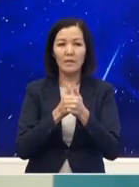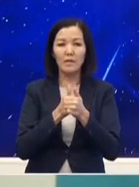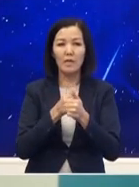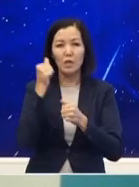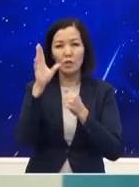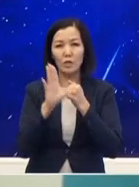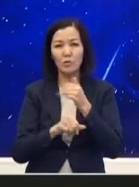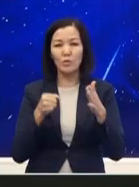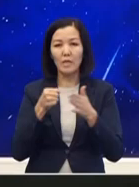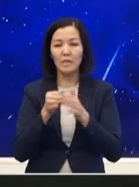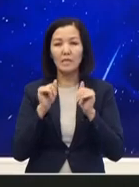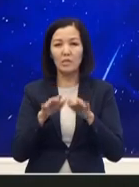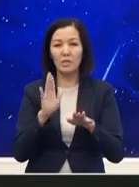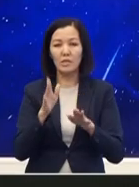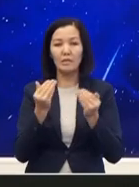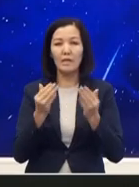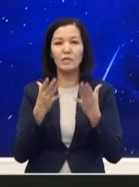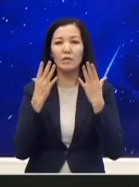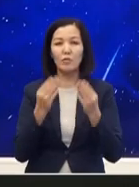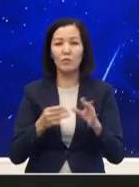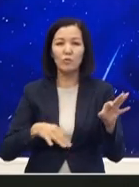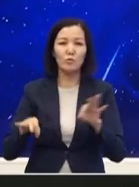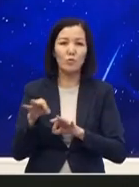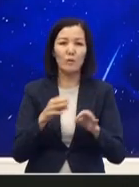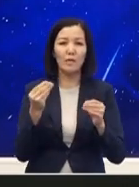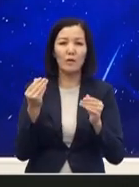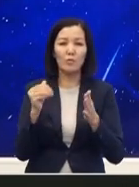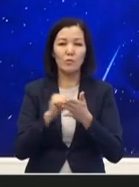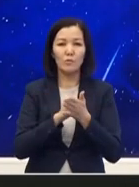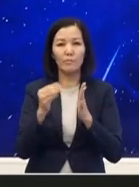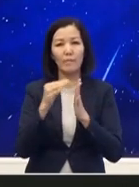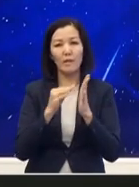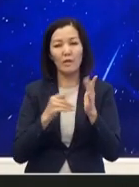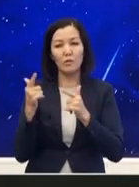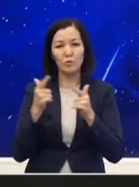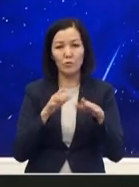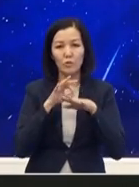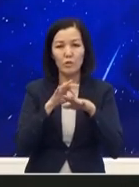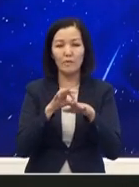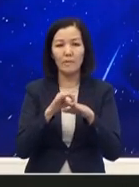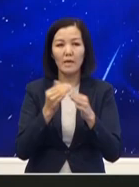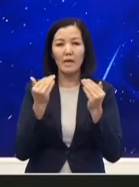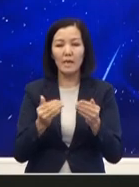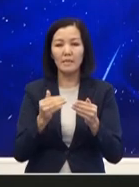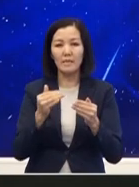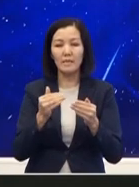табатынын жеткізді. Қазіргі таңда бізде жобалық сметалық жұмыстар жүргізіліп, қазір мердігер